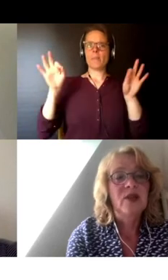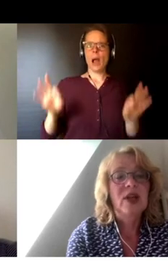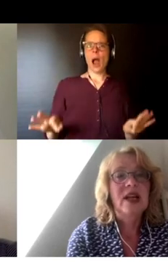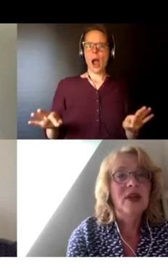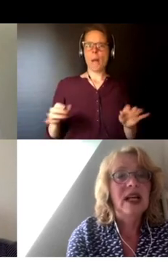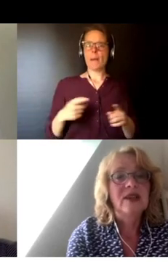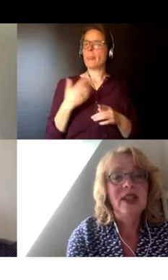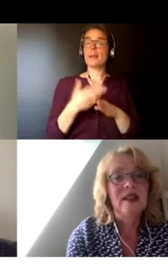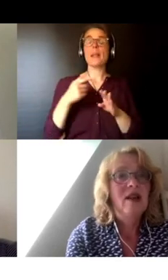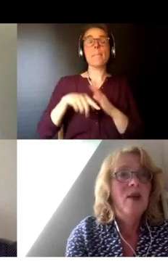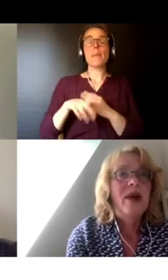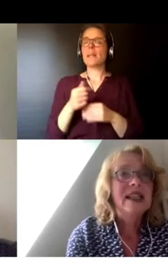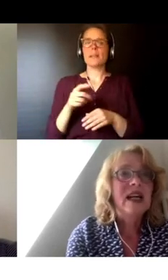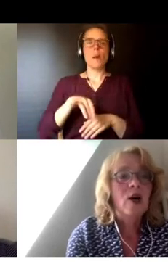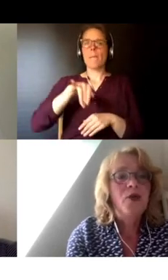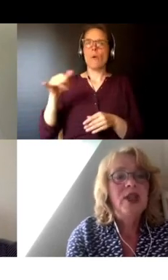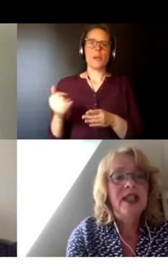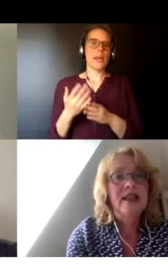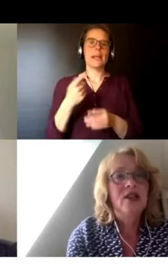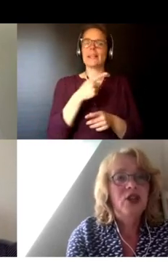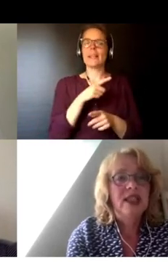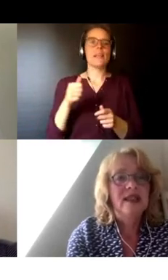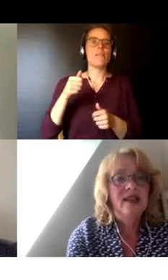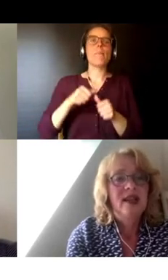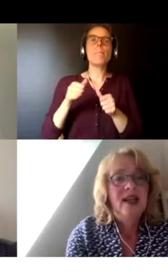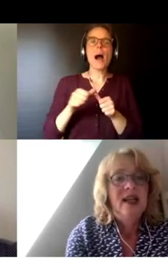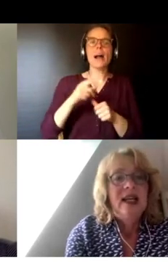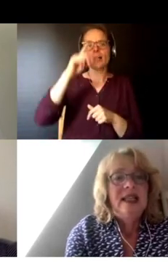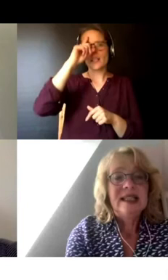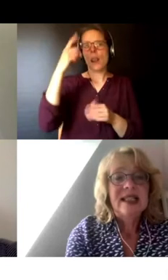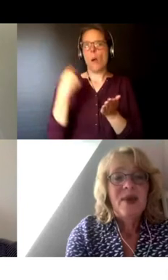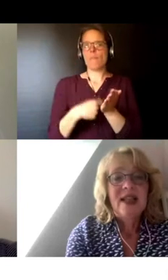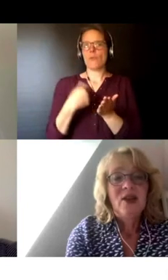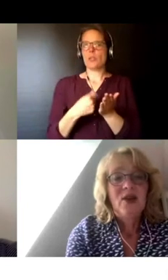Projekt nicht von Anfang an wegen mangelnder Glaubwürdigkeit scheitert.